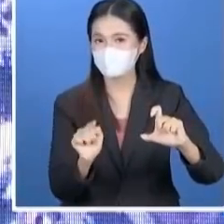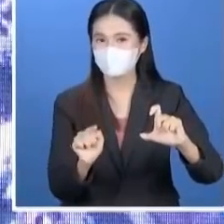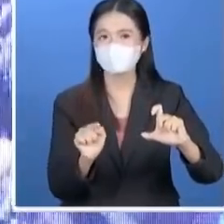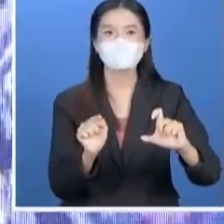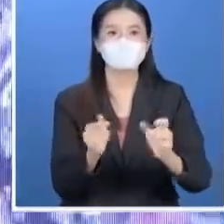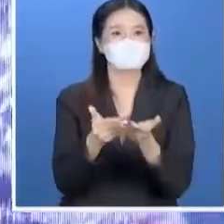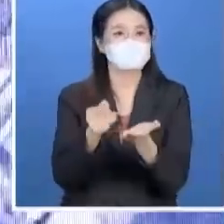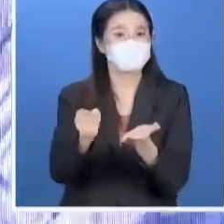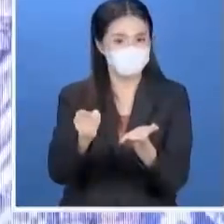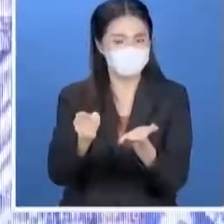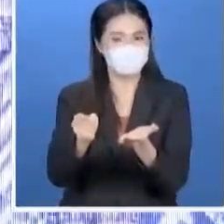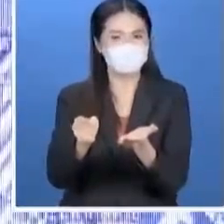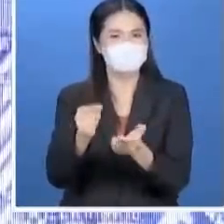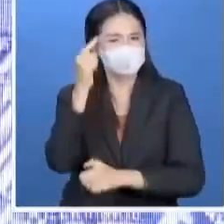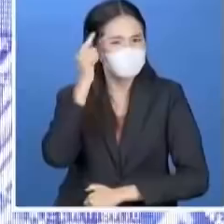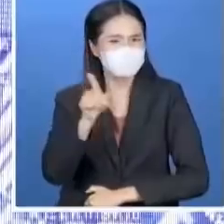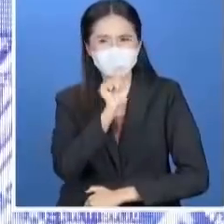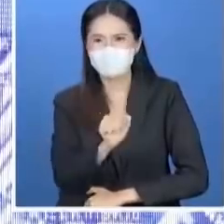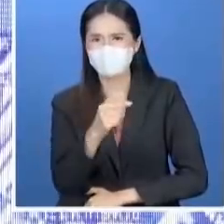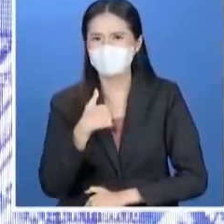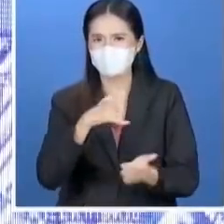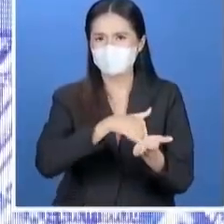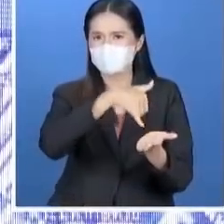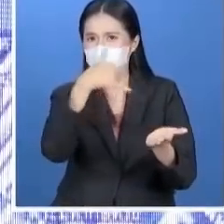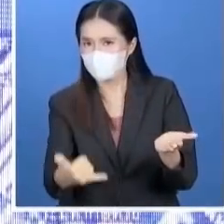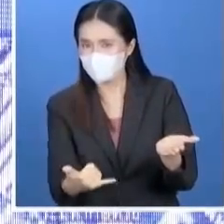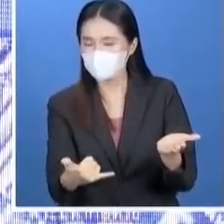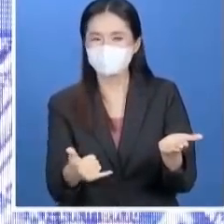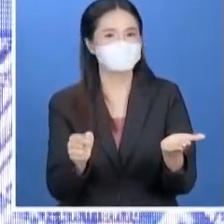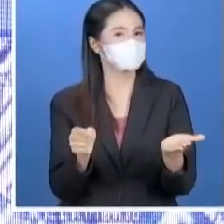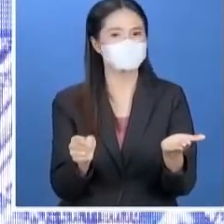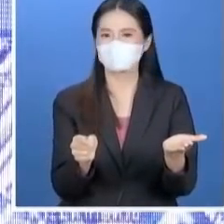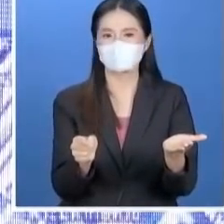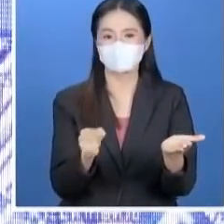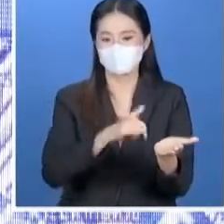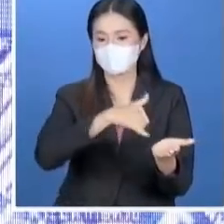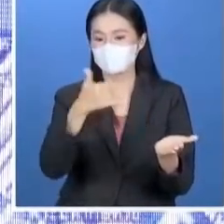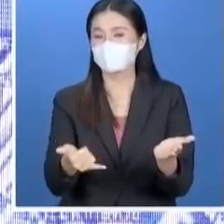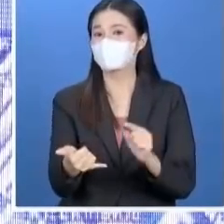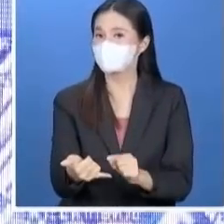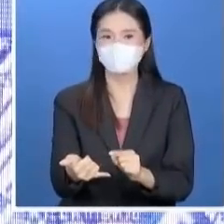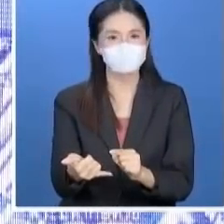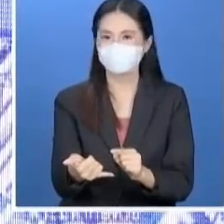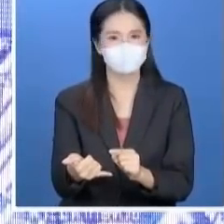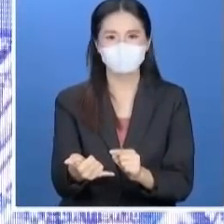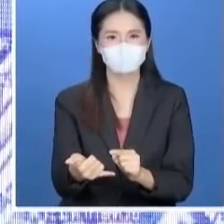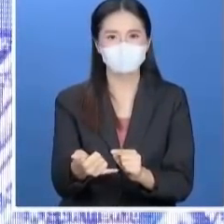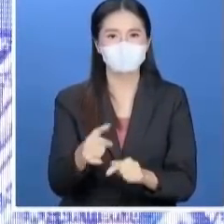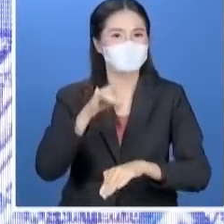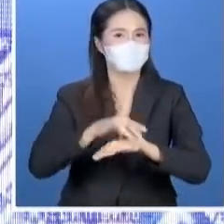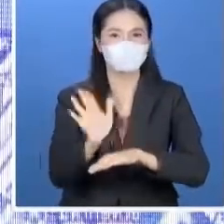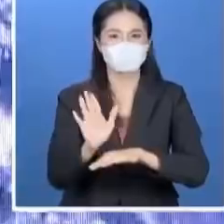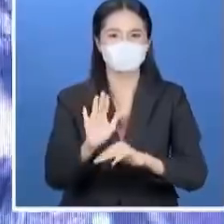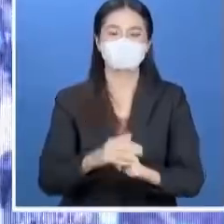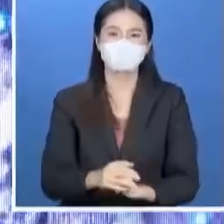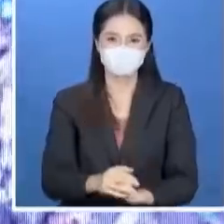บริเวณท่าเรือเทเวศที่มีการตั้งข้อสังเกตว่ามีคนกระโดดหรือถูกโยนออกจากเรือในจังหวะก่อนหน้านี้ไม่ใช่คุณแตงโมอย่างแ